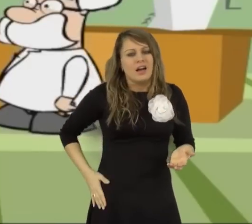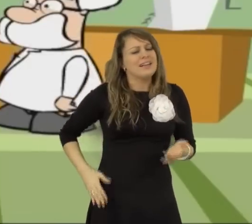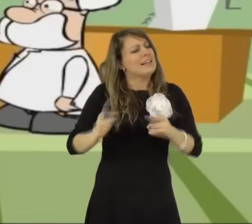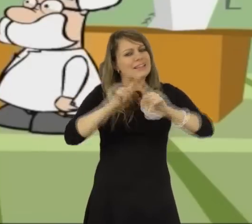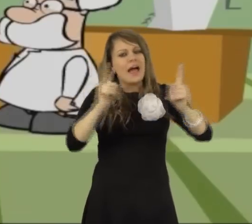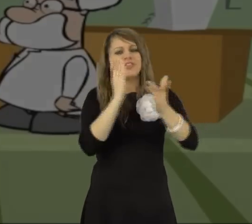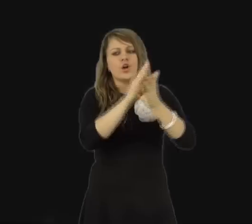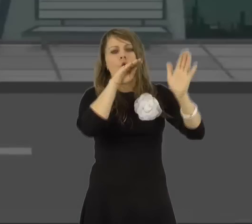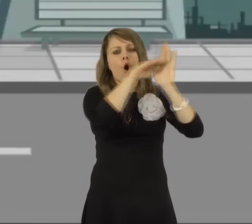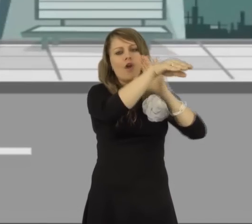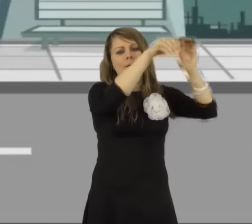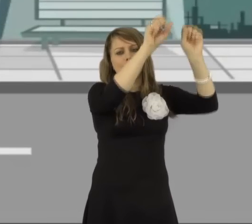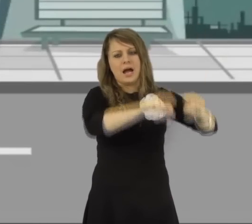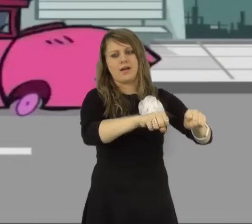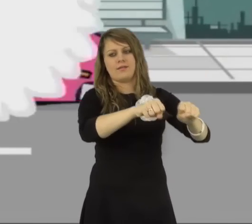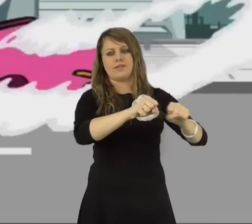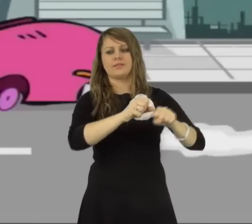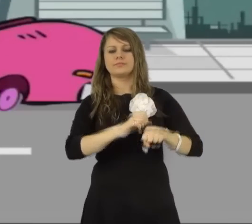są nieocenione.